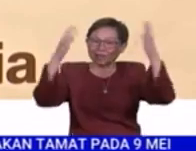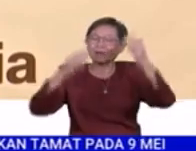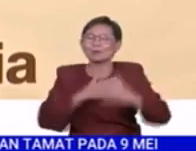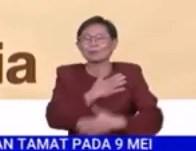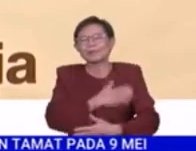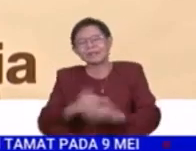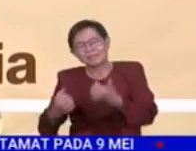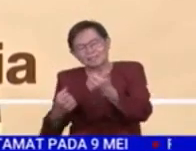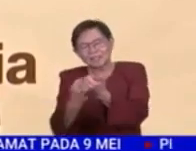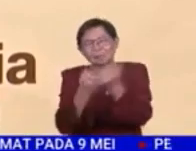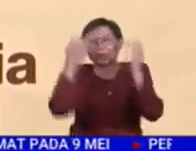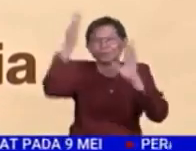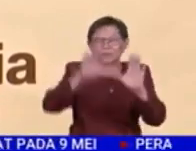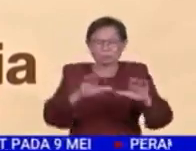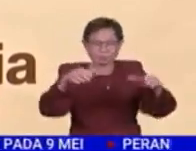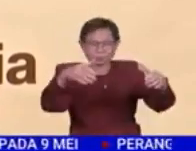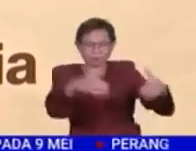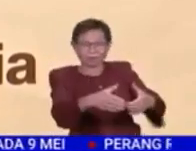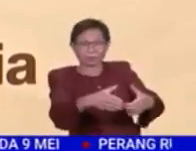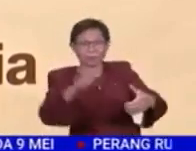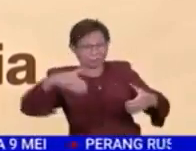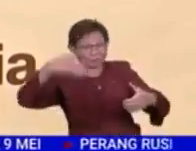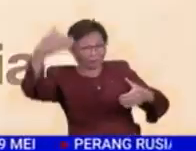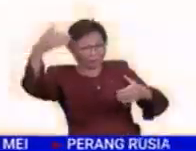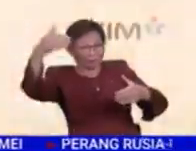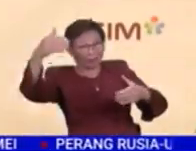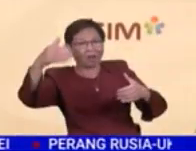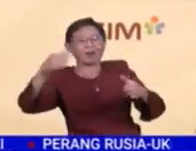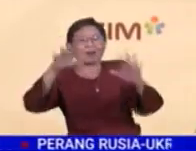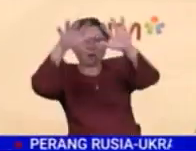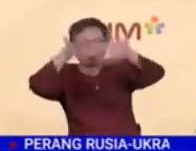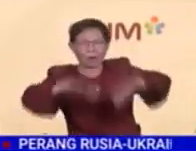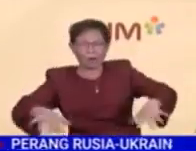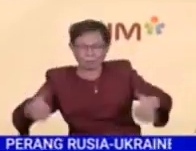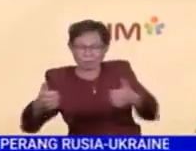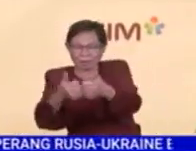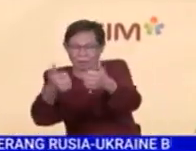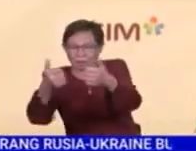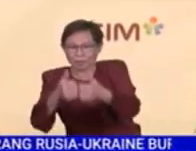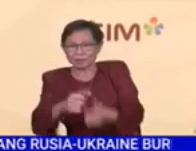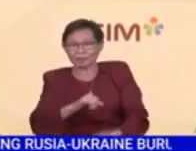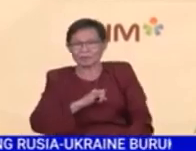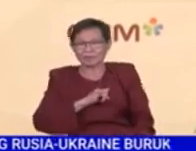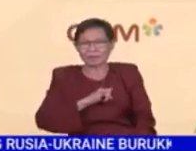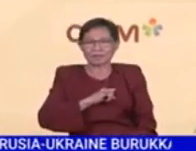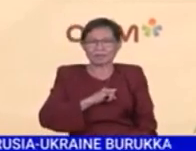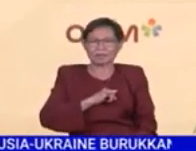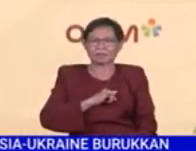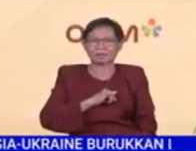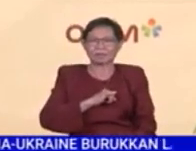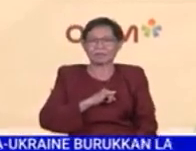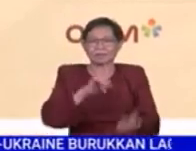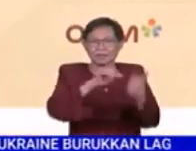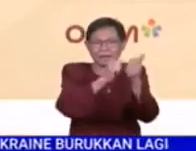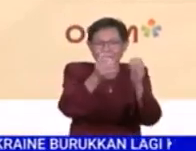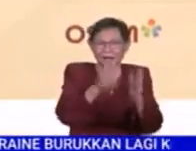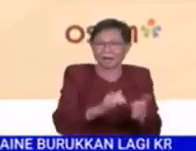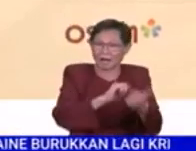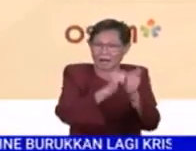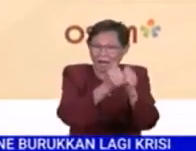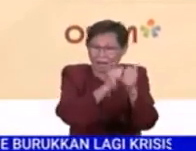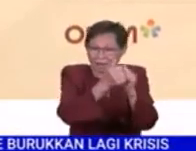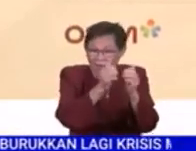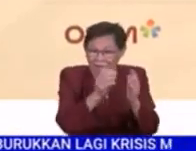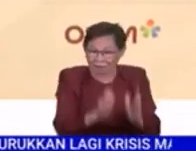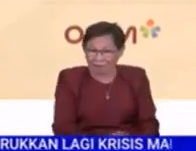Malaysia team in the upcoming SEA Games. Assalamualaikum, saya Siti Rahmah binti Muhammad Nasir, atlet pijat silat Malaysia. Saya